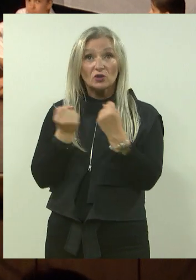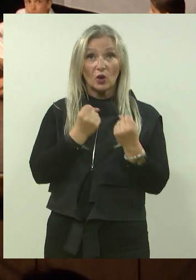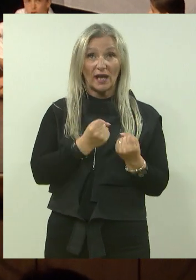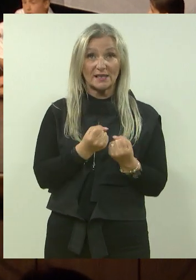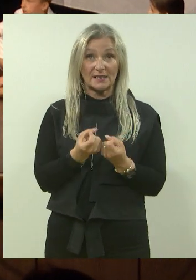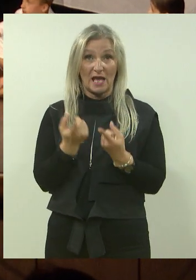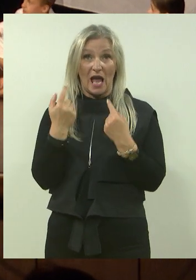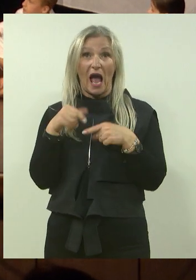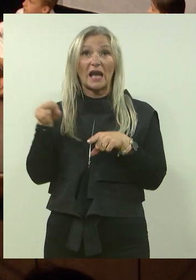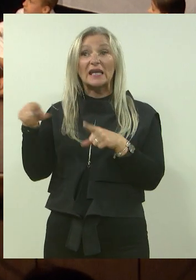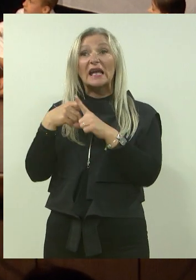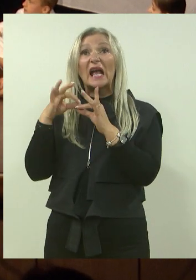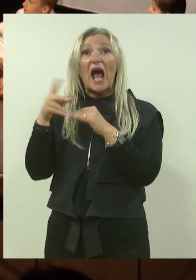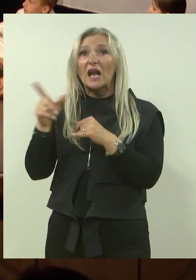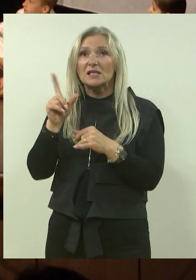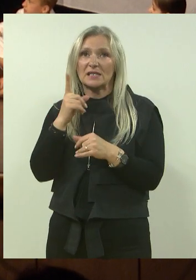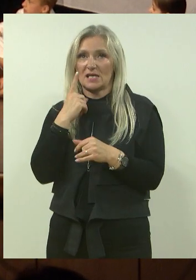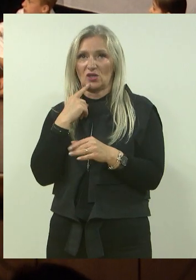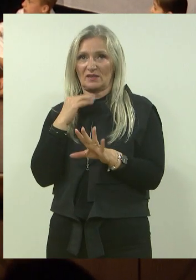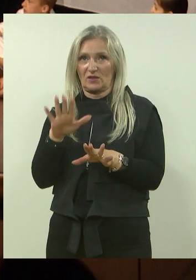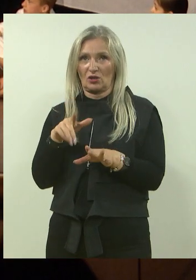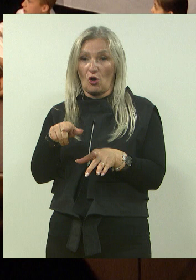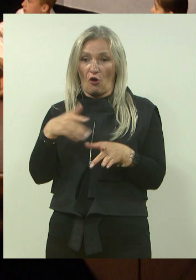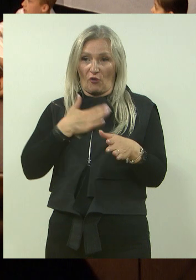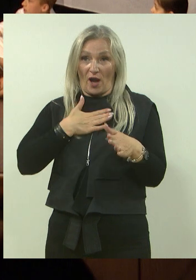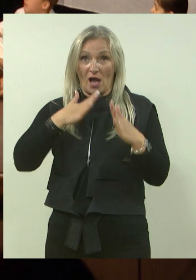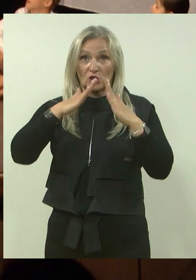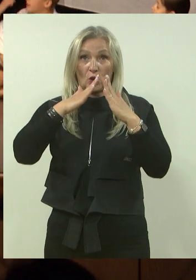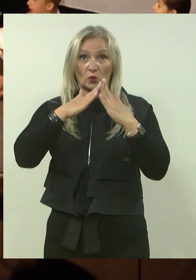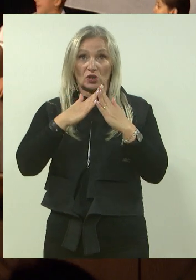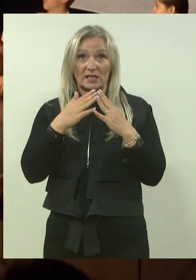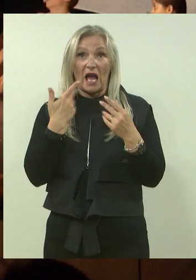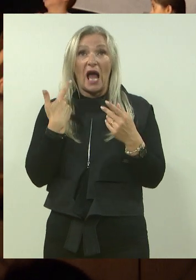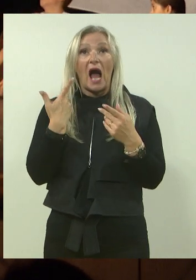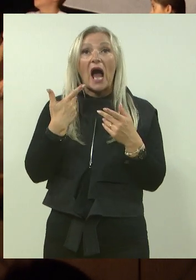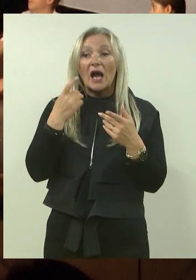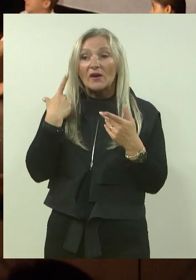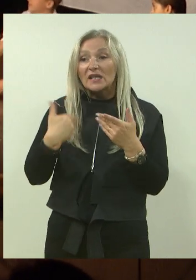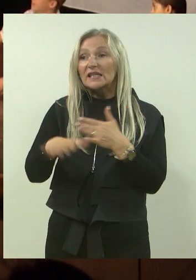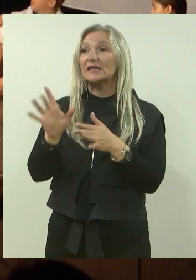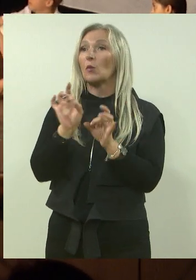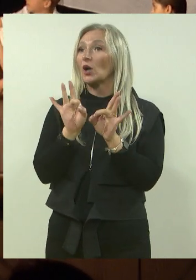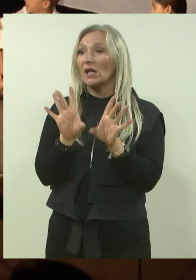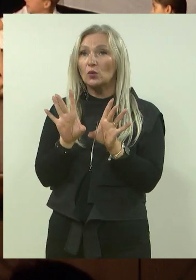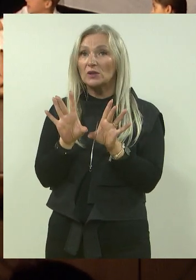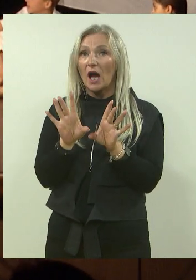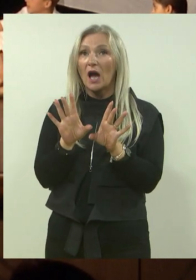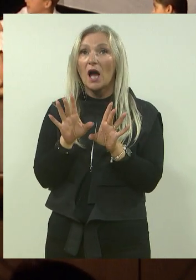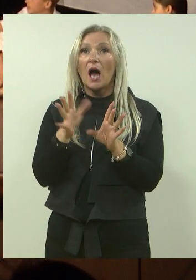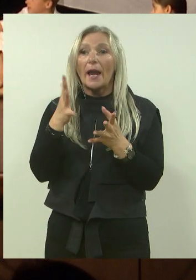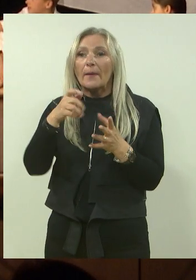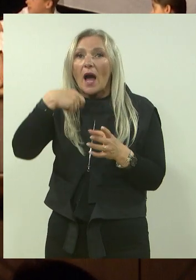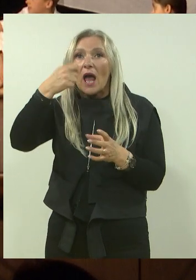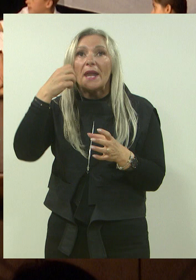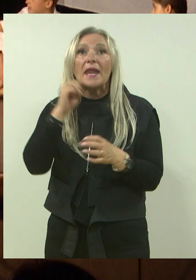u nebu dopalo. Smo složni da bo ovo naša kućica i da v kotec već ne idemo? Jesmo! A onda već nema niti ščave, a moramo